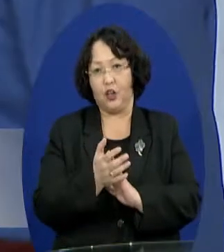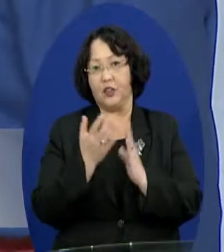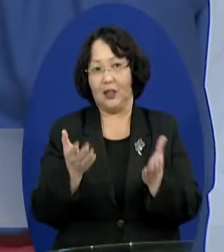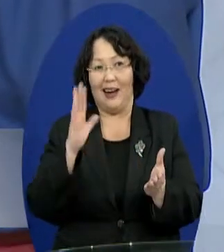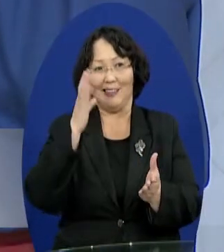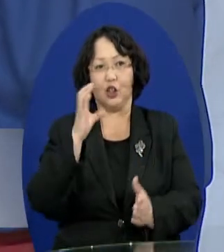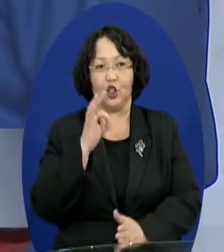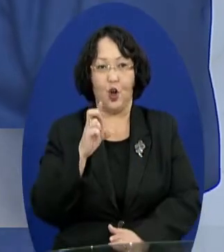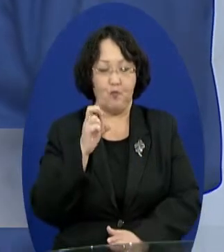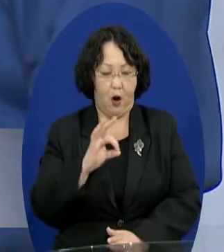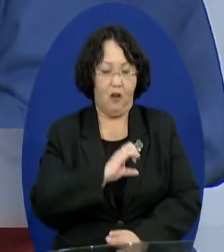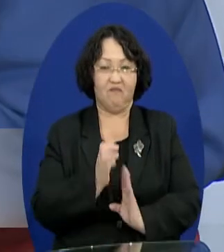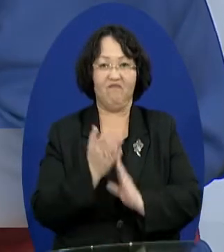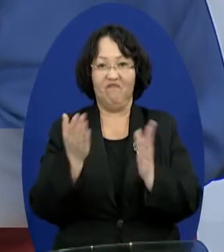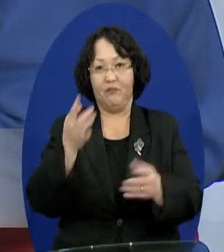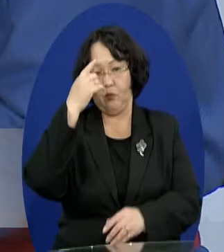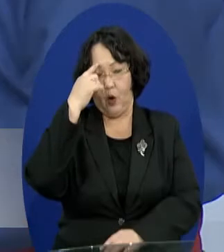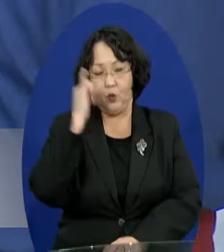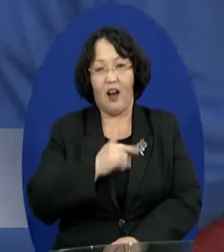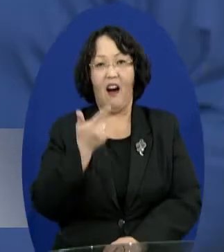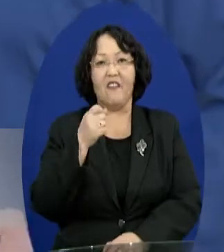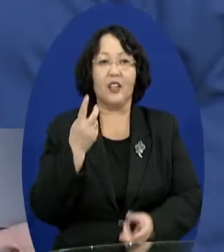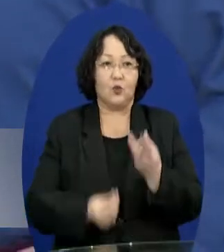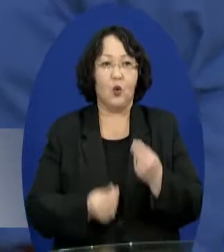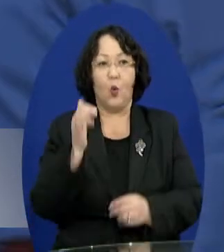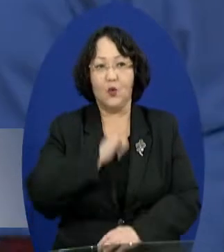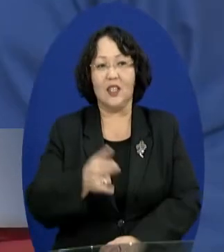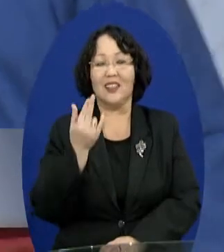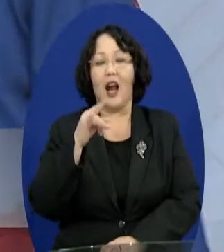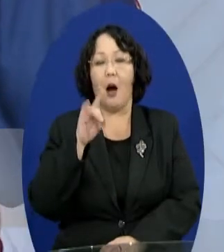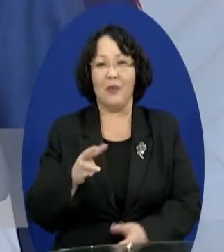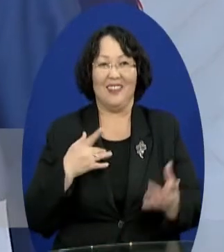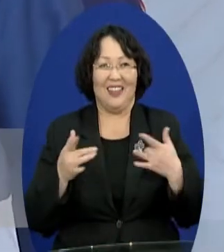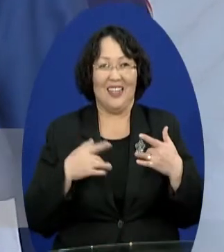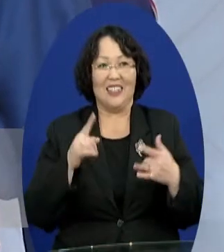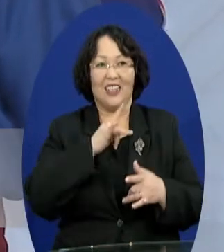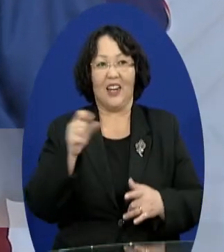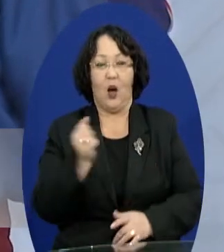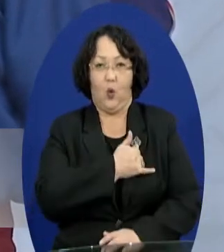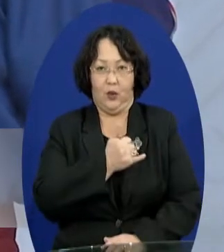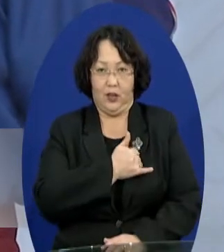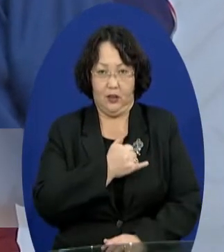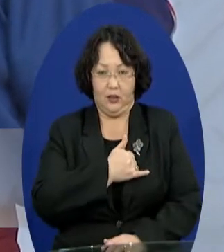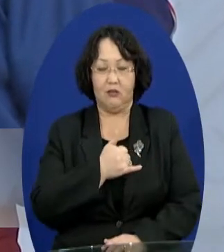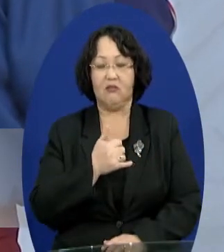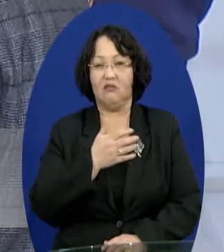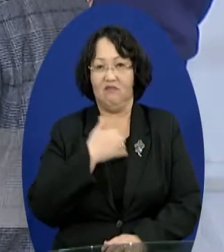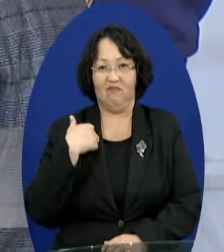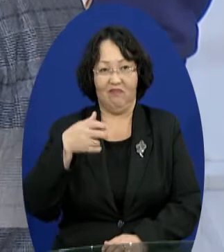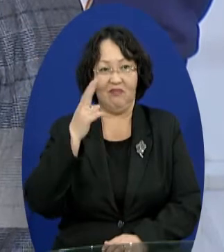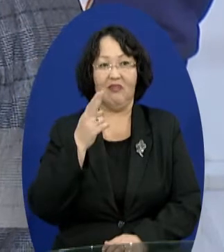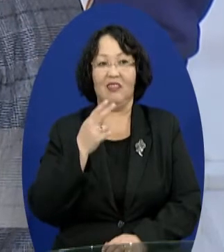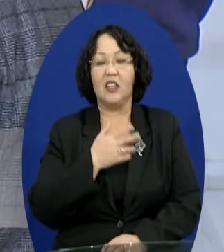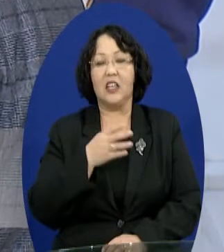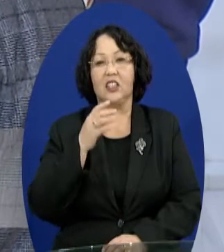Монгол улсын гавьяач жүжигчин улсын драмын эрдмийн театрын захиргаа удирдлагын хэлтсийн дарга Бих Очрын Жаргал Сайхан Монгол